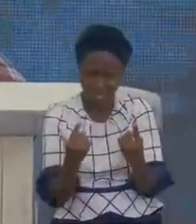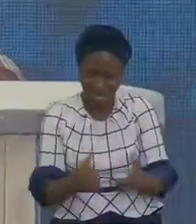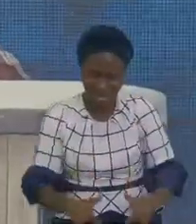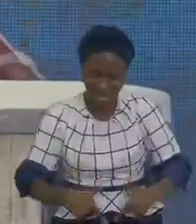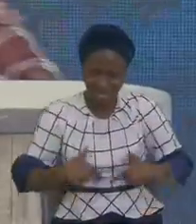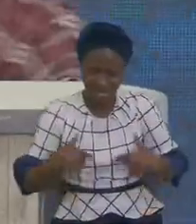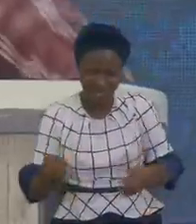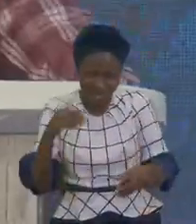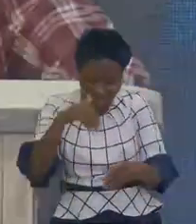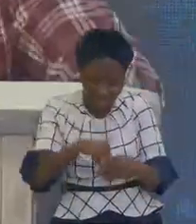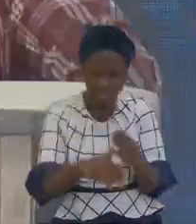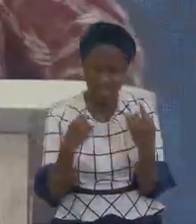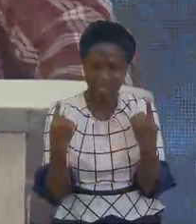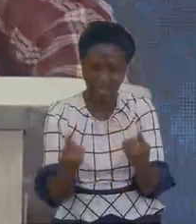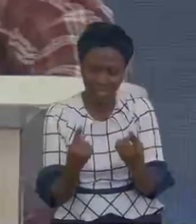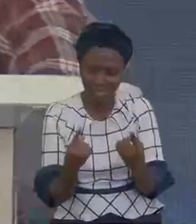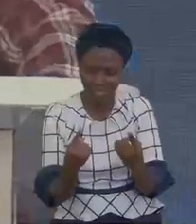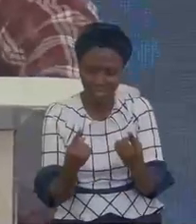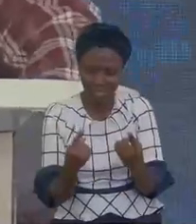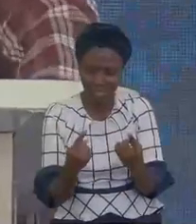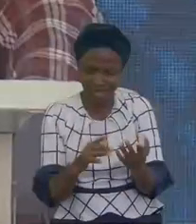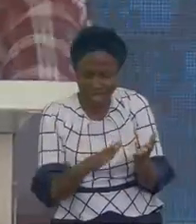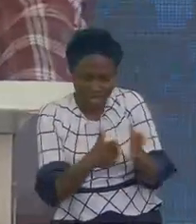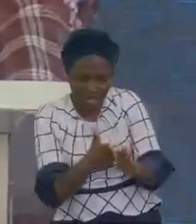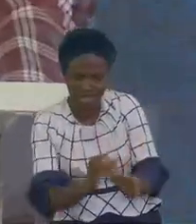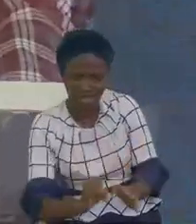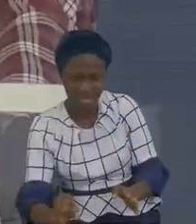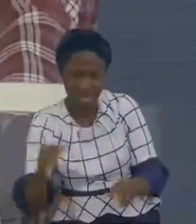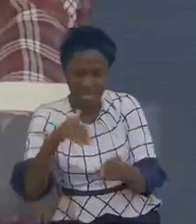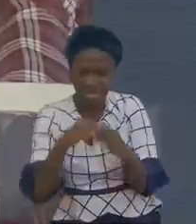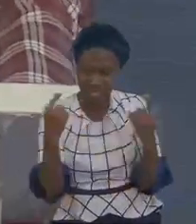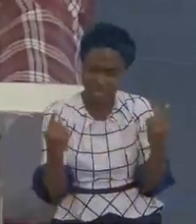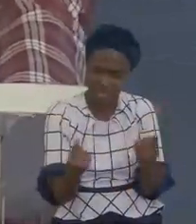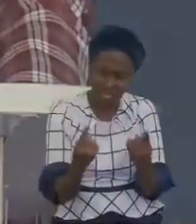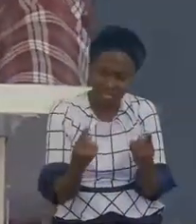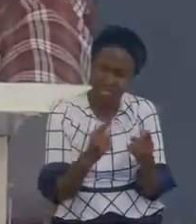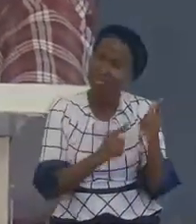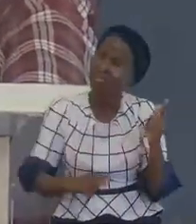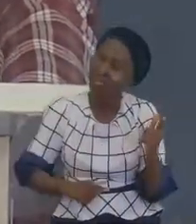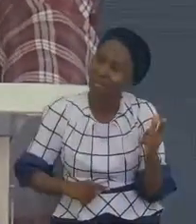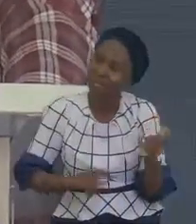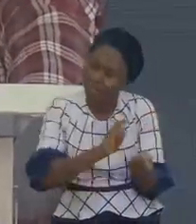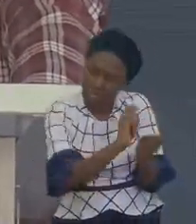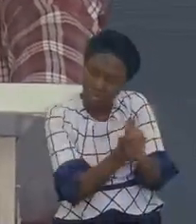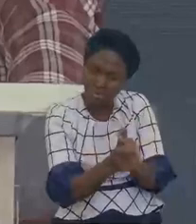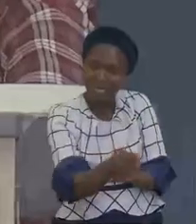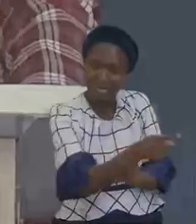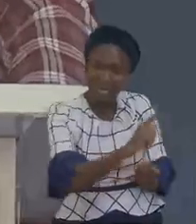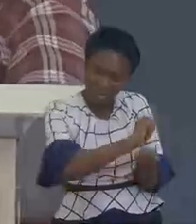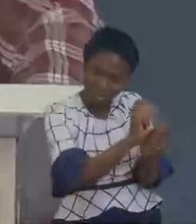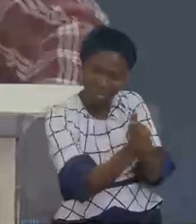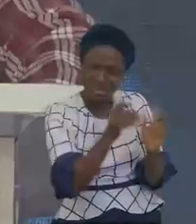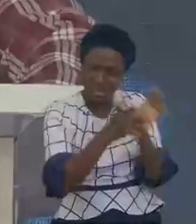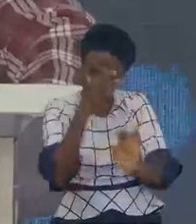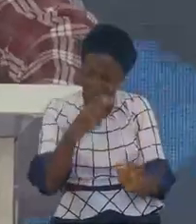mourant même dans le péché, Seigneur, transforme-les et que la puissance et